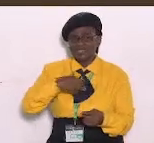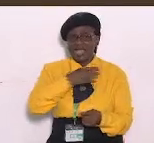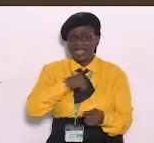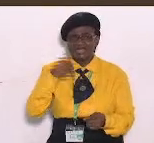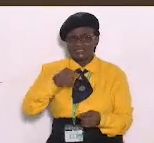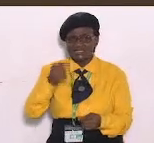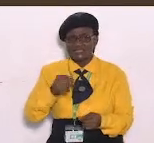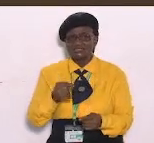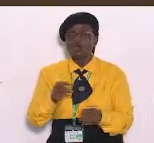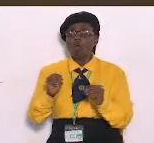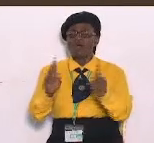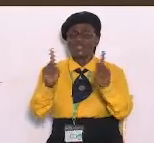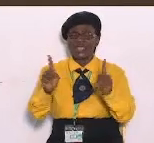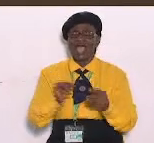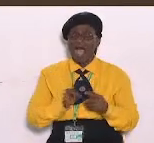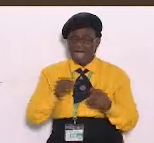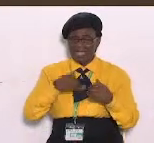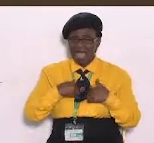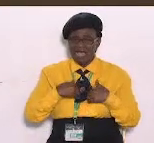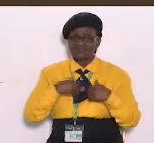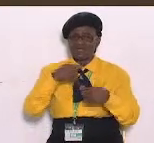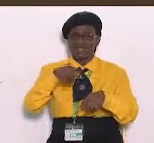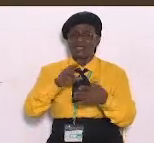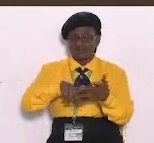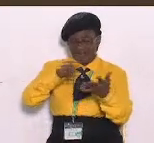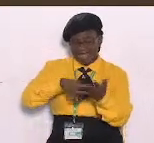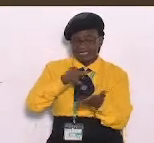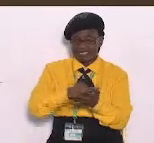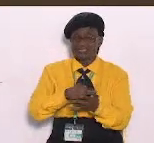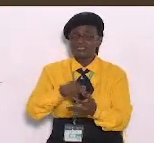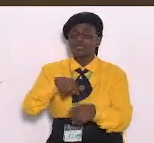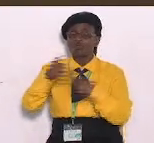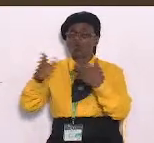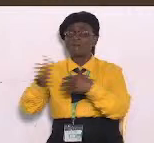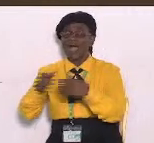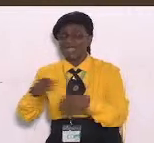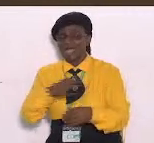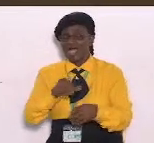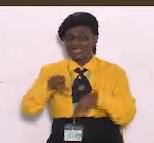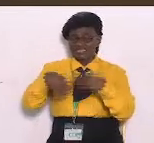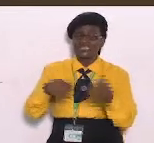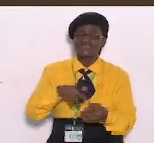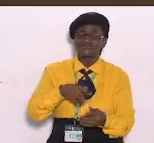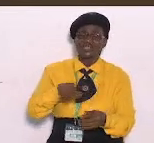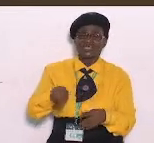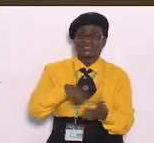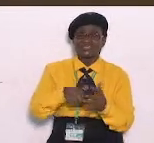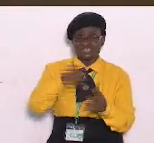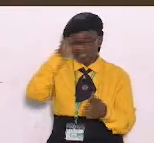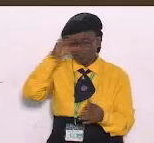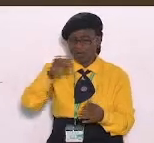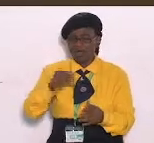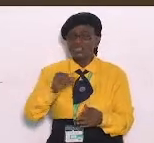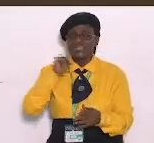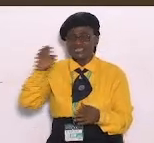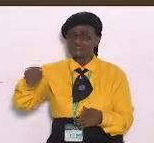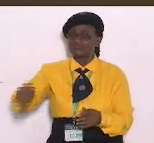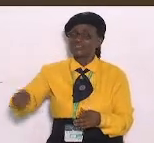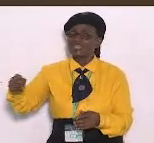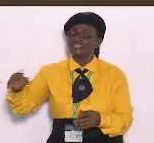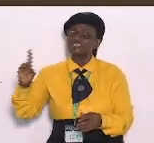a et l'autre C tourner vers lui que bon je viens de le lire